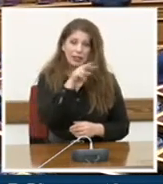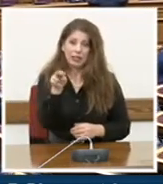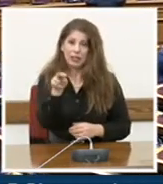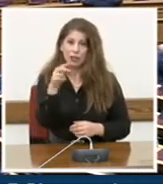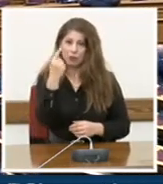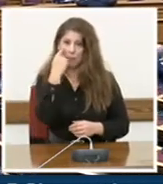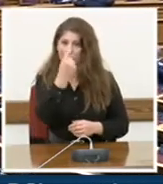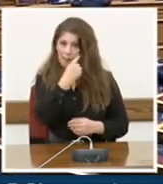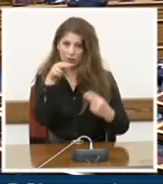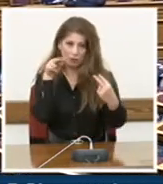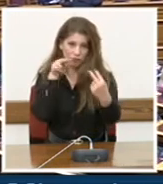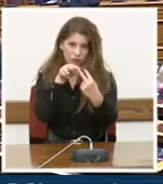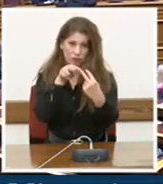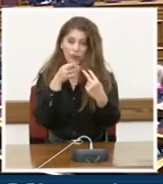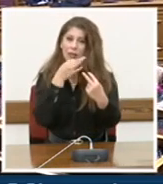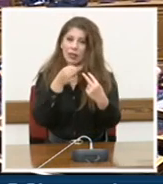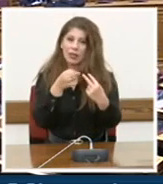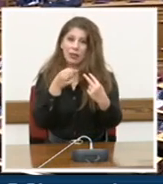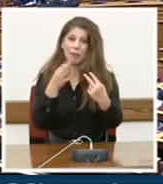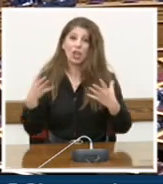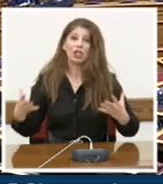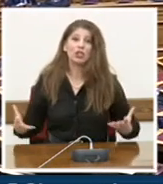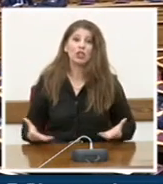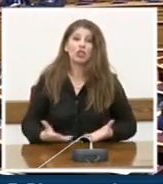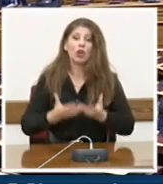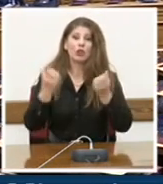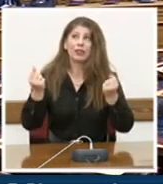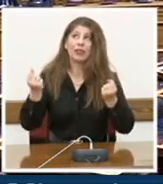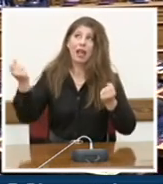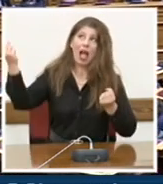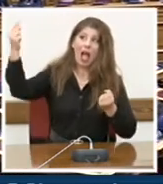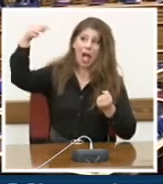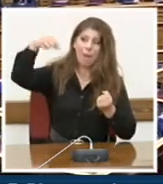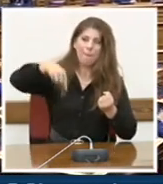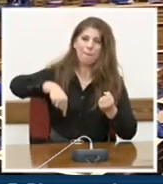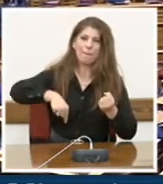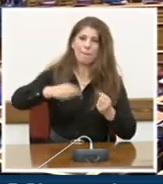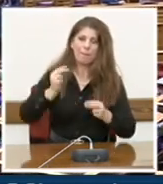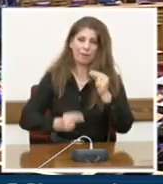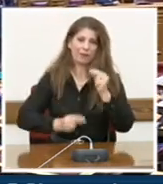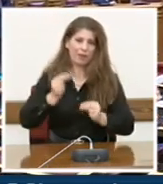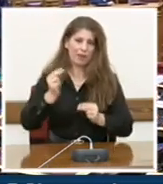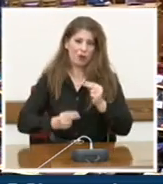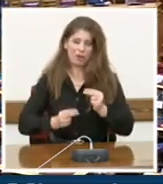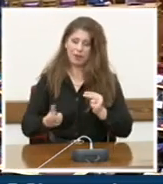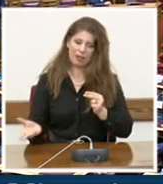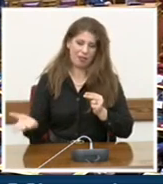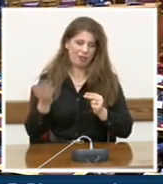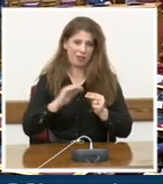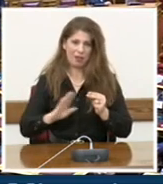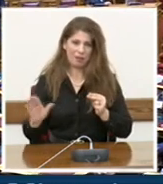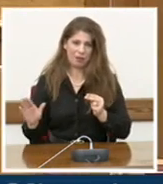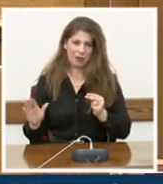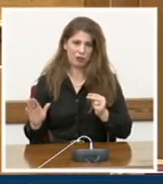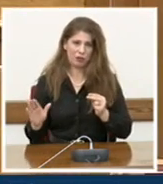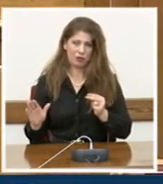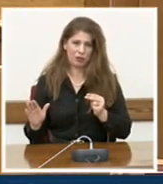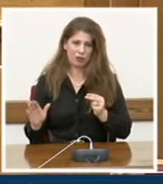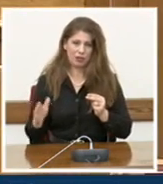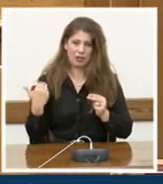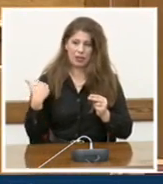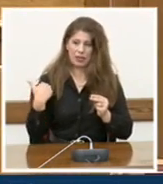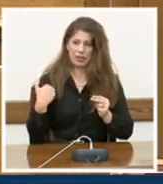της λέμε ότι σωτήρες από τα πάνω για τα προβλήματά της δεν υπάρχουν. Να γυρίσει την